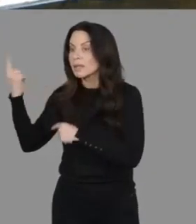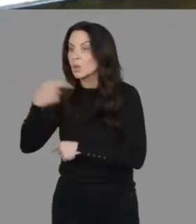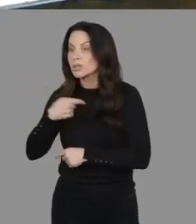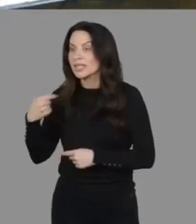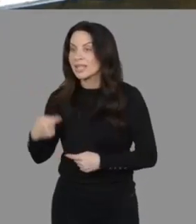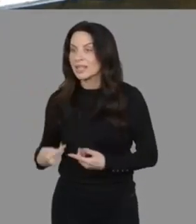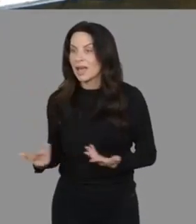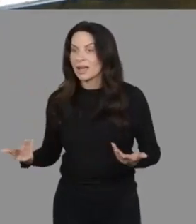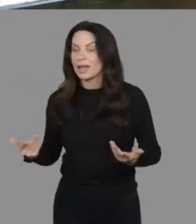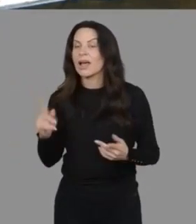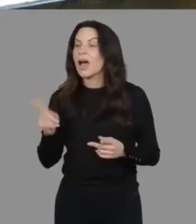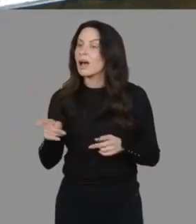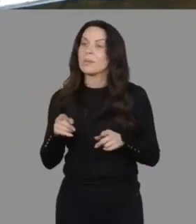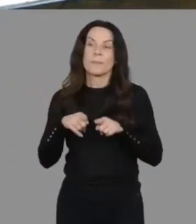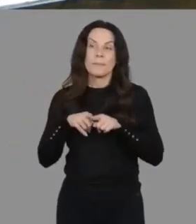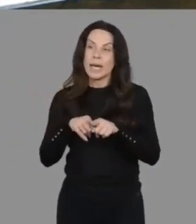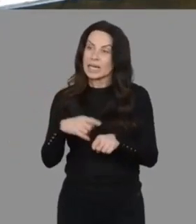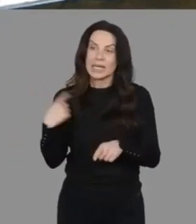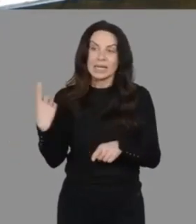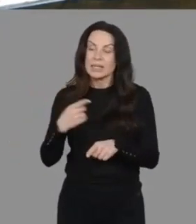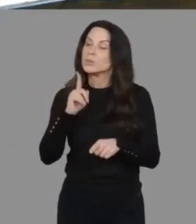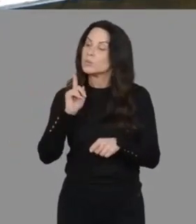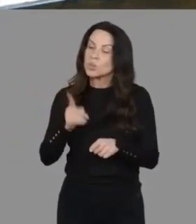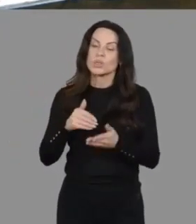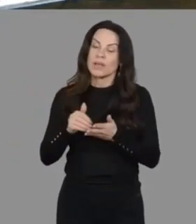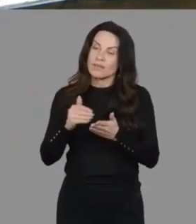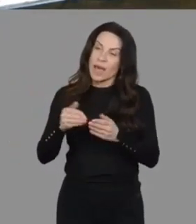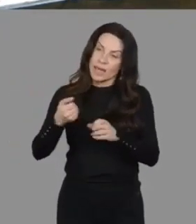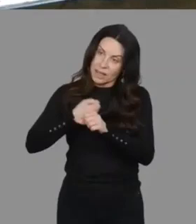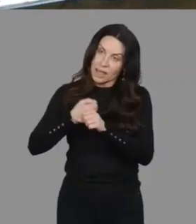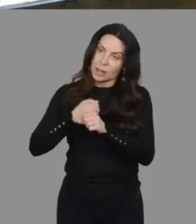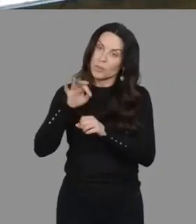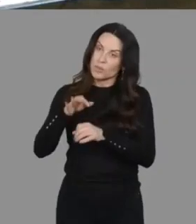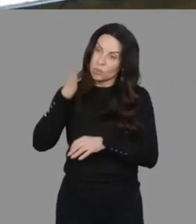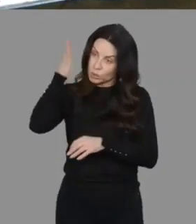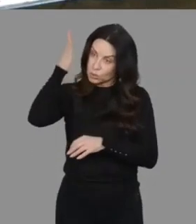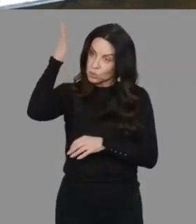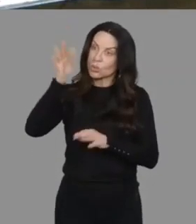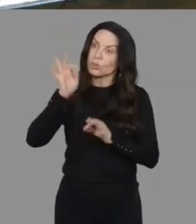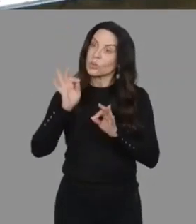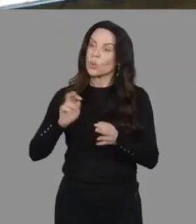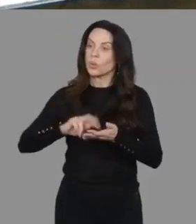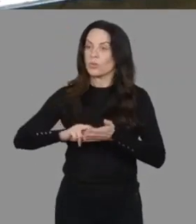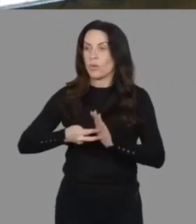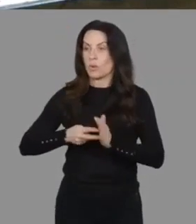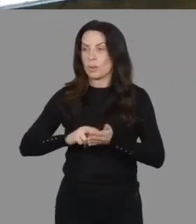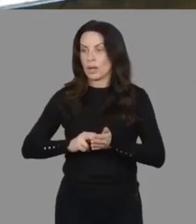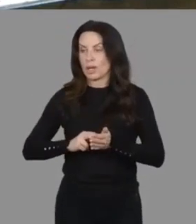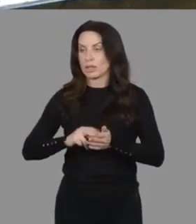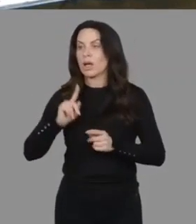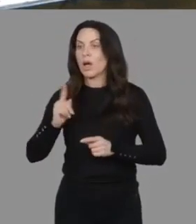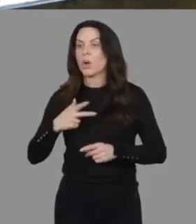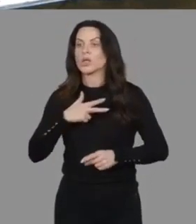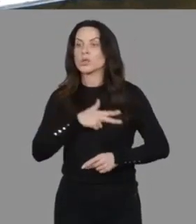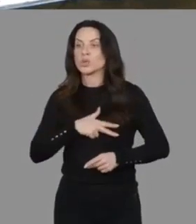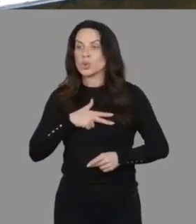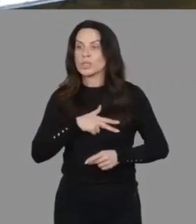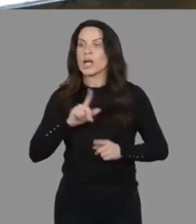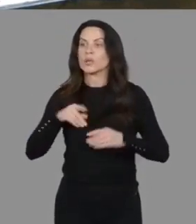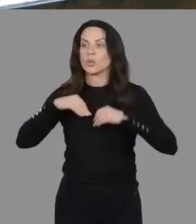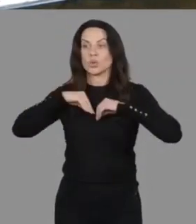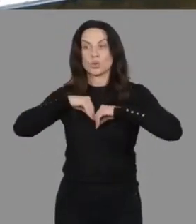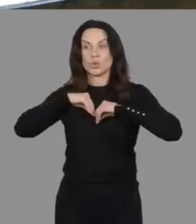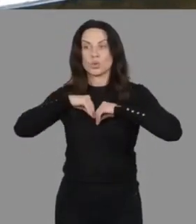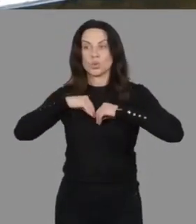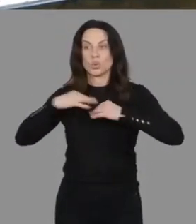weiter daran arbeiten müssen, uns für die Zukunft gut zu rüsten und den sozialen und auch psychischen